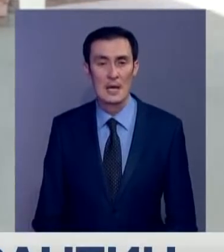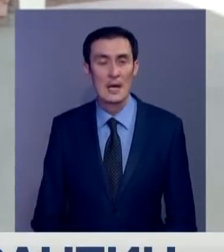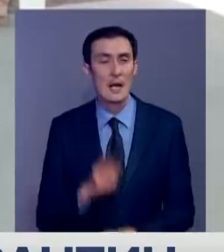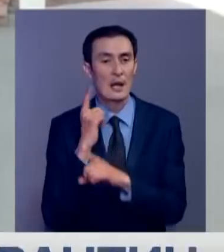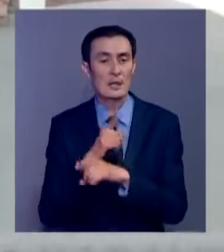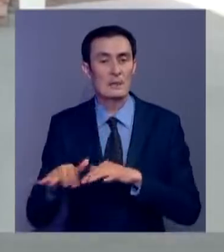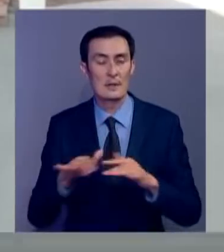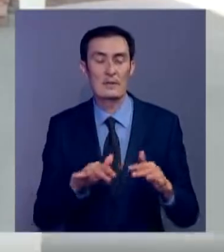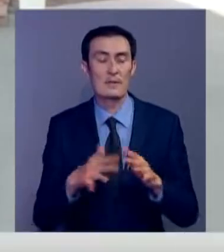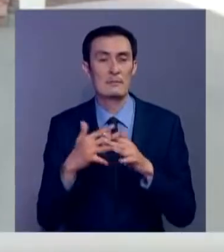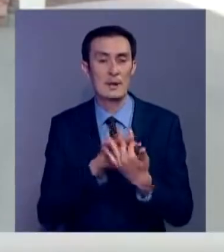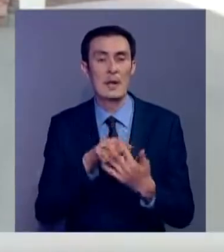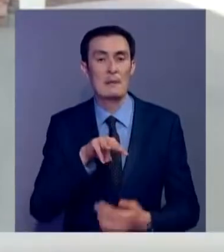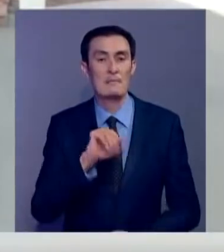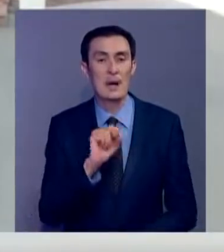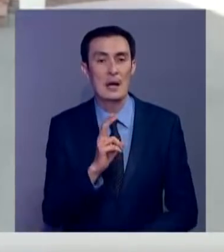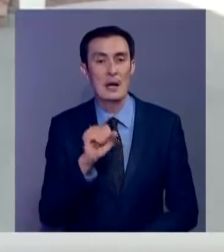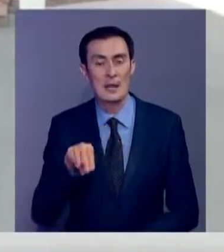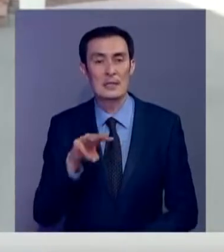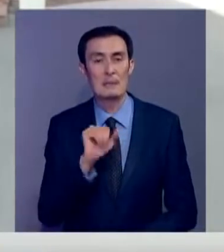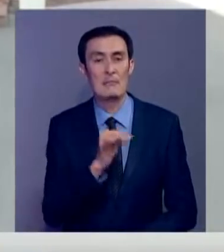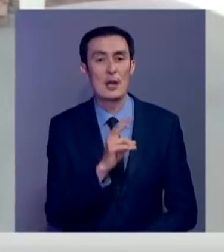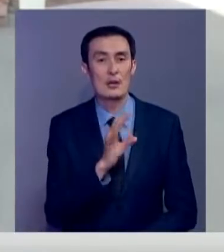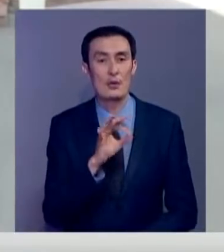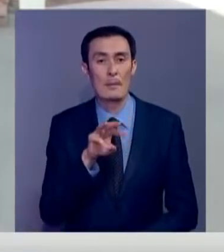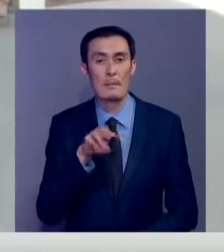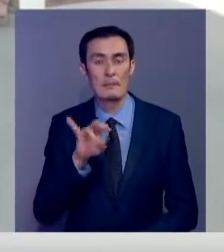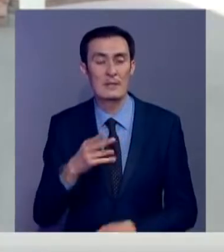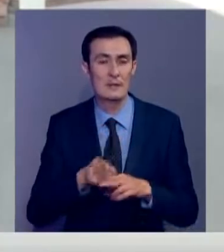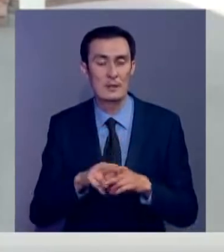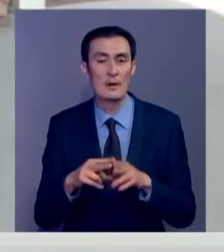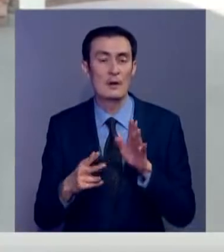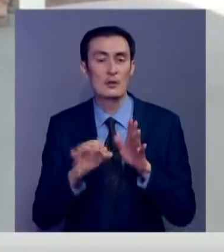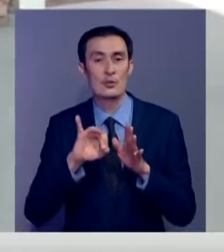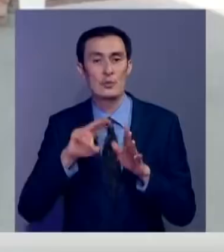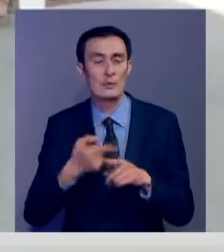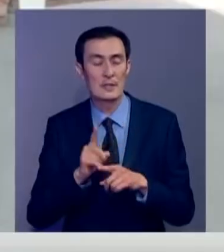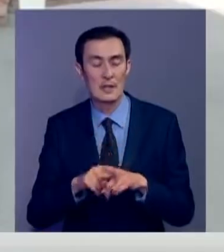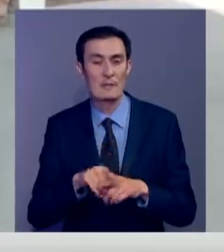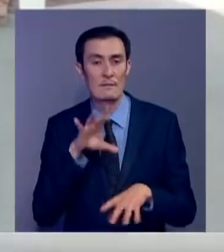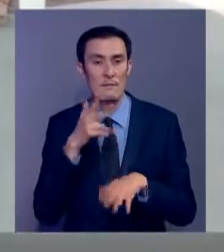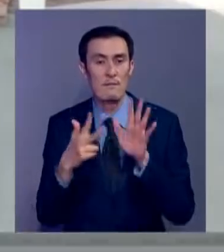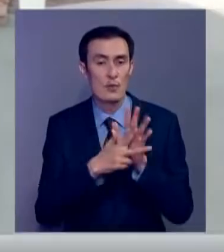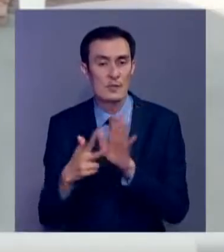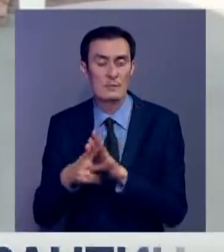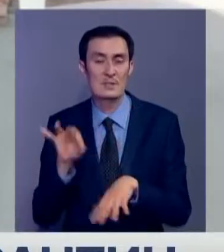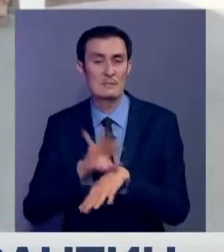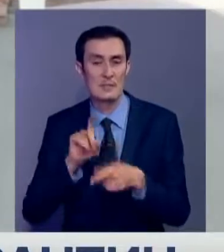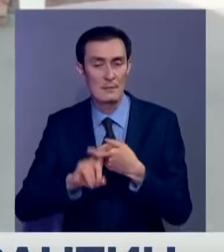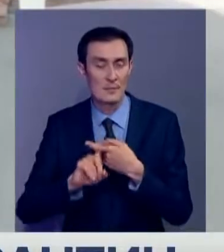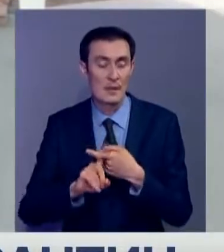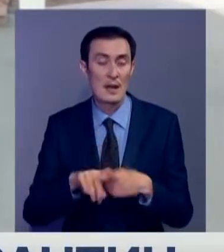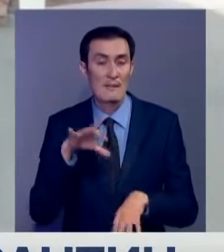Карантинные меры в поселках Макат и Майкомген ввели до 8 июня. В обоих населенных пунктах выявлено по 7 случаев заражения среди местных жителей.